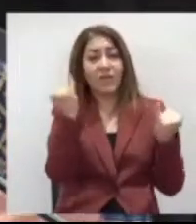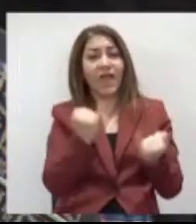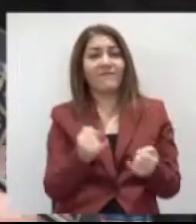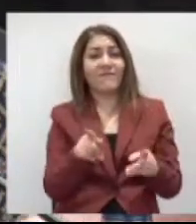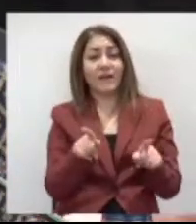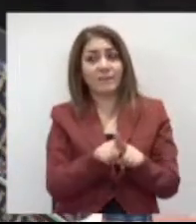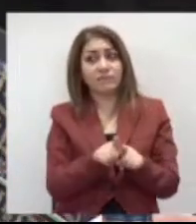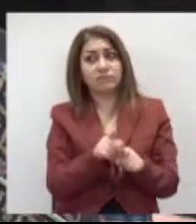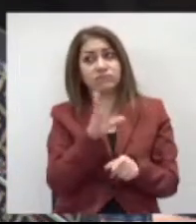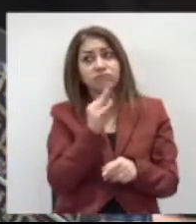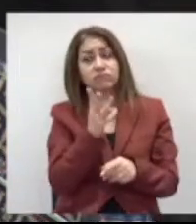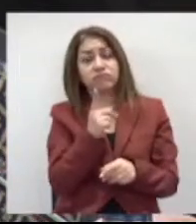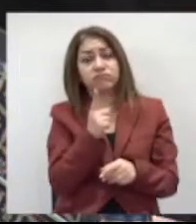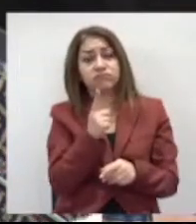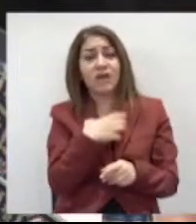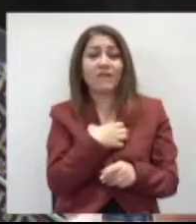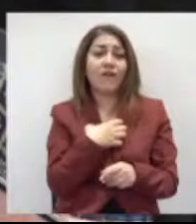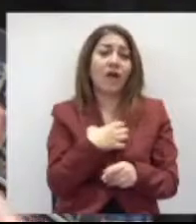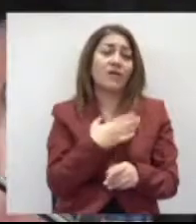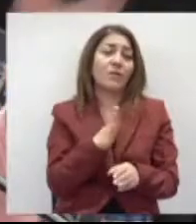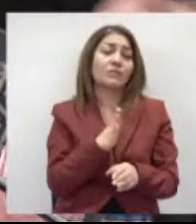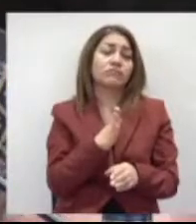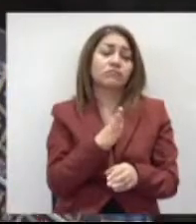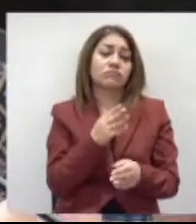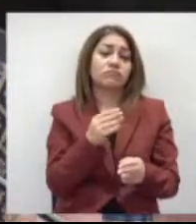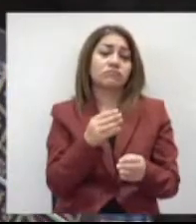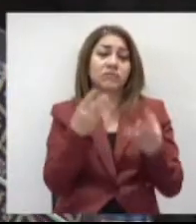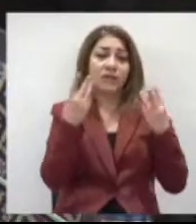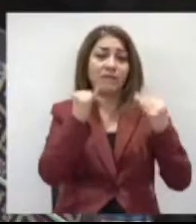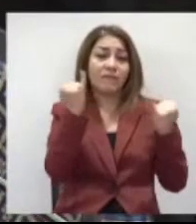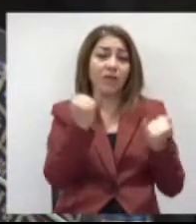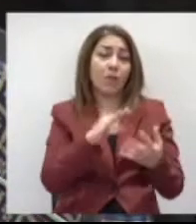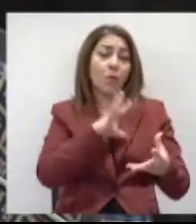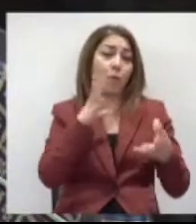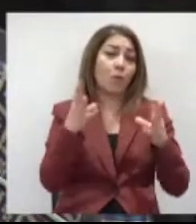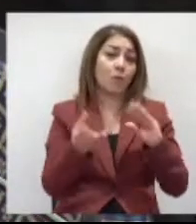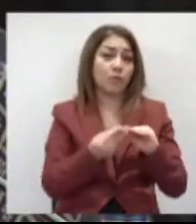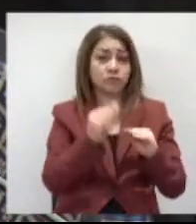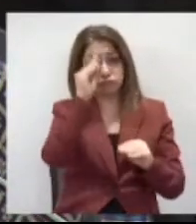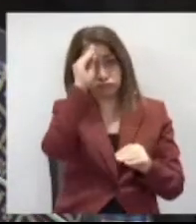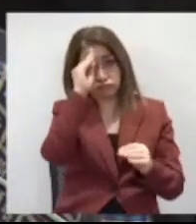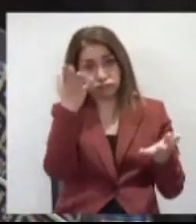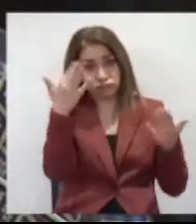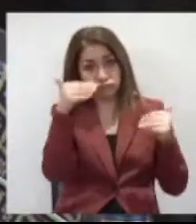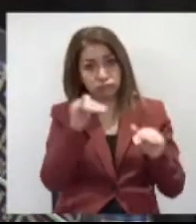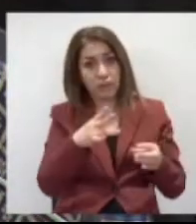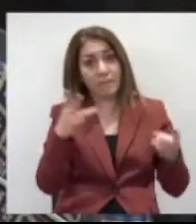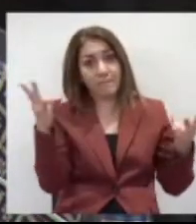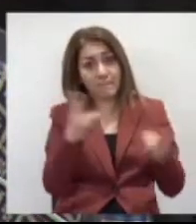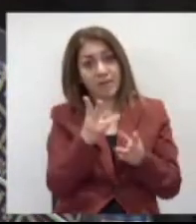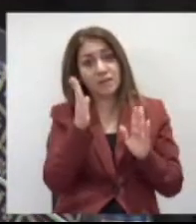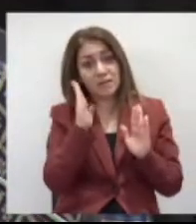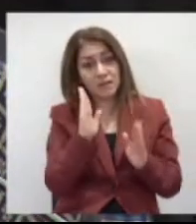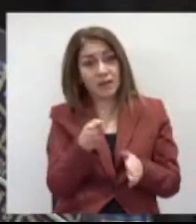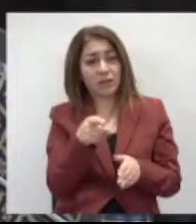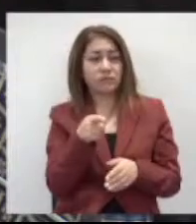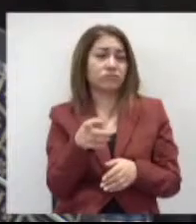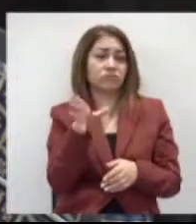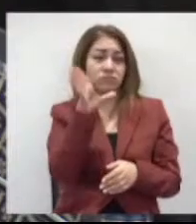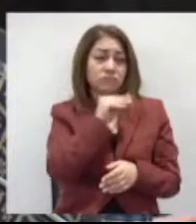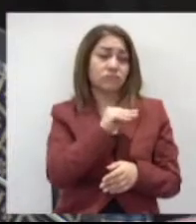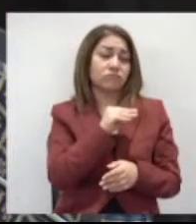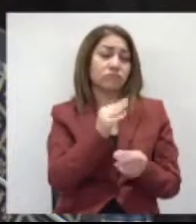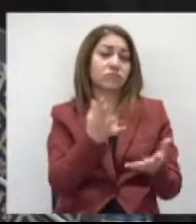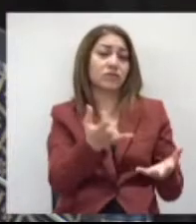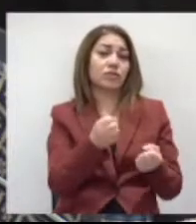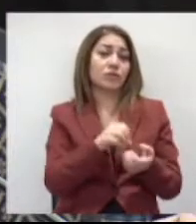դա կարևոր թե ոչ, բայց միանշանակ ոճական տեսանկյունից, եթե դարձյալ ընդհանուր որոշման ենք գալիս, որ պետք է լինեն, դա եւս հնարավոր